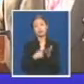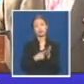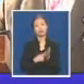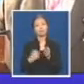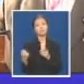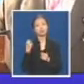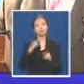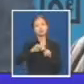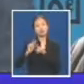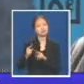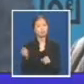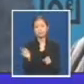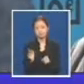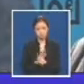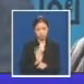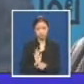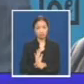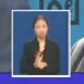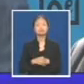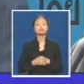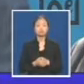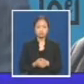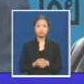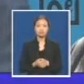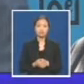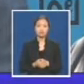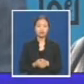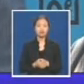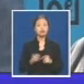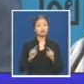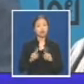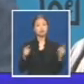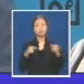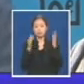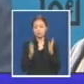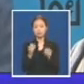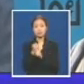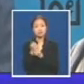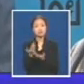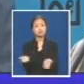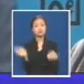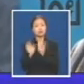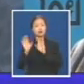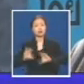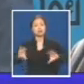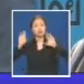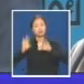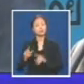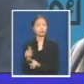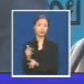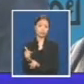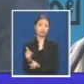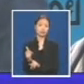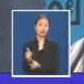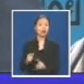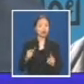ลายๆด้านยกเว้นคนที่อยู่ในครอบครัวของข้าราชการและคนที่เข้า